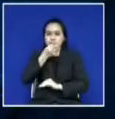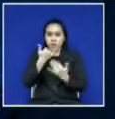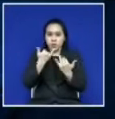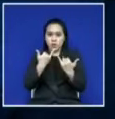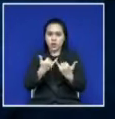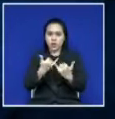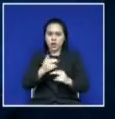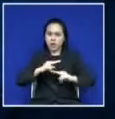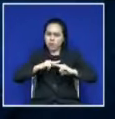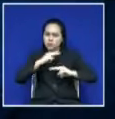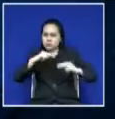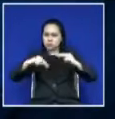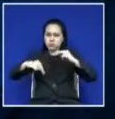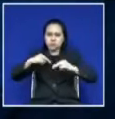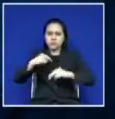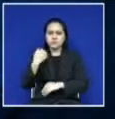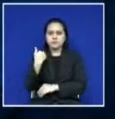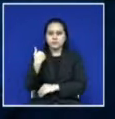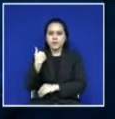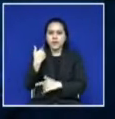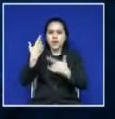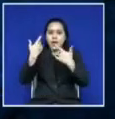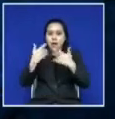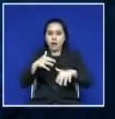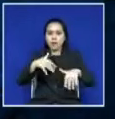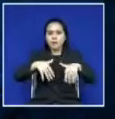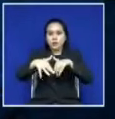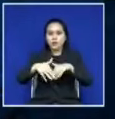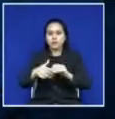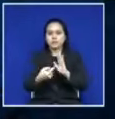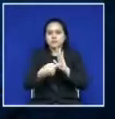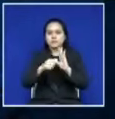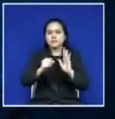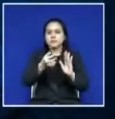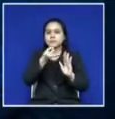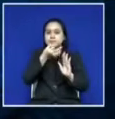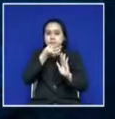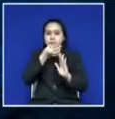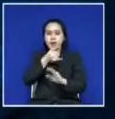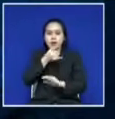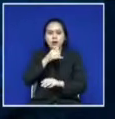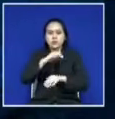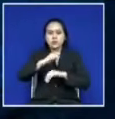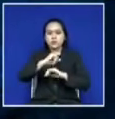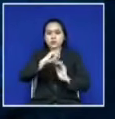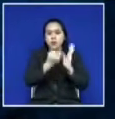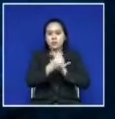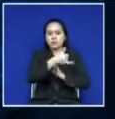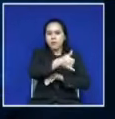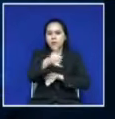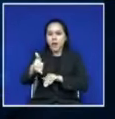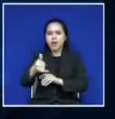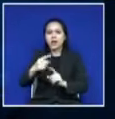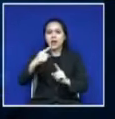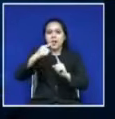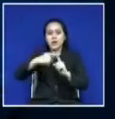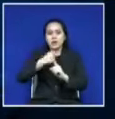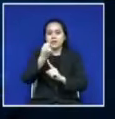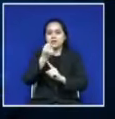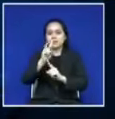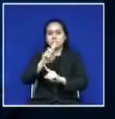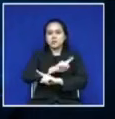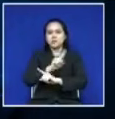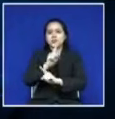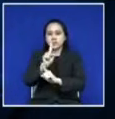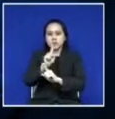จากสมุทรสาครนะครับที่ออกไปข้างนอกนะครับออกไปนอกจังหวัดตั้งแต่1ธันวาก็ขอให้สังเกตอาการตนเ